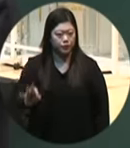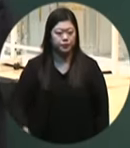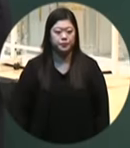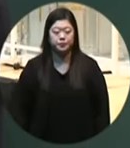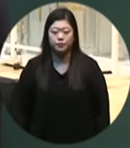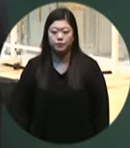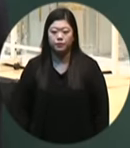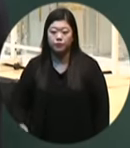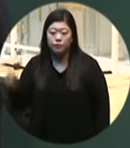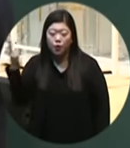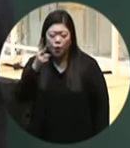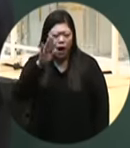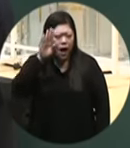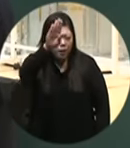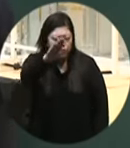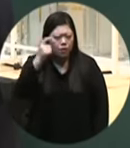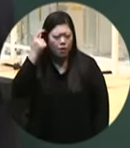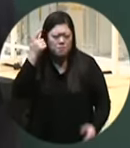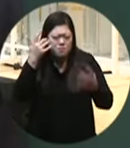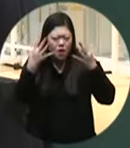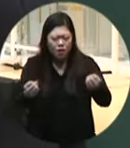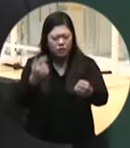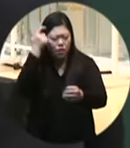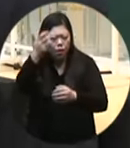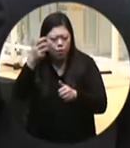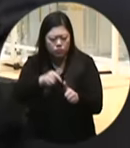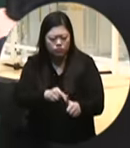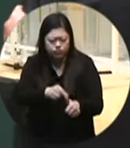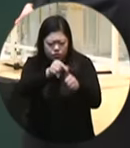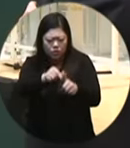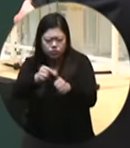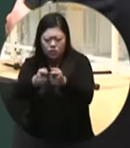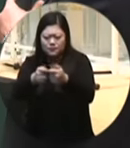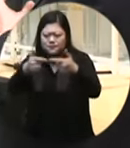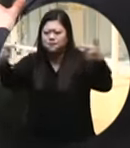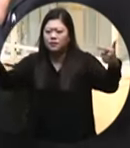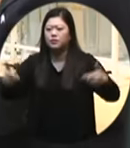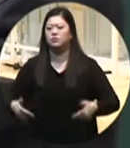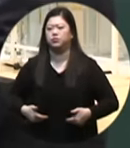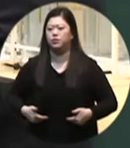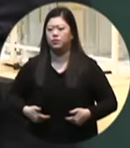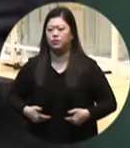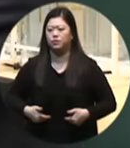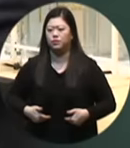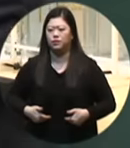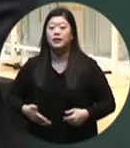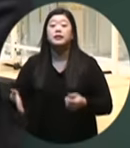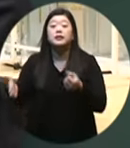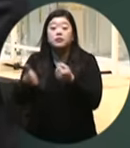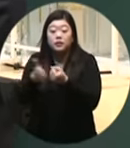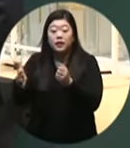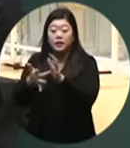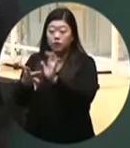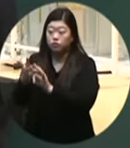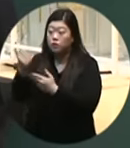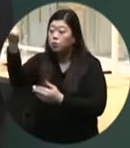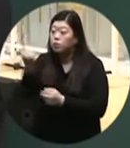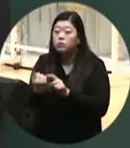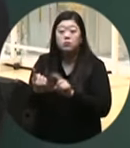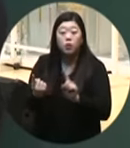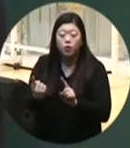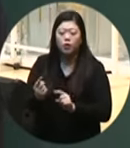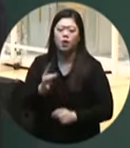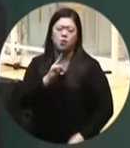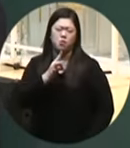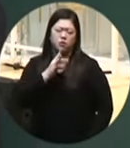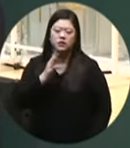사람 살려야 되는 능력이 필요합니다. And we need the power to save many people in the future. 그래서 예수님이 오직 성령으로 그랬어요. And that is why he says only when the